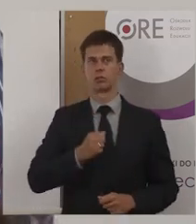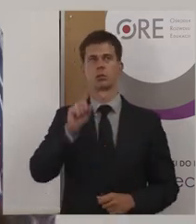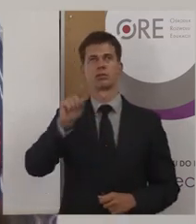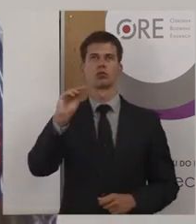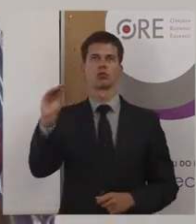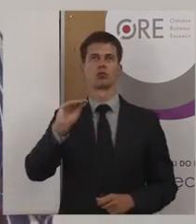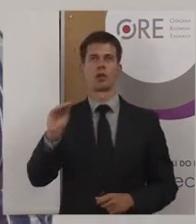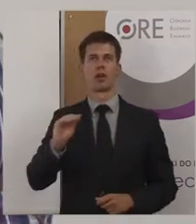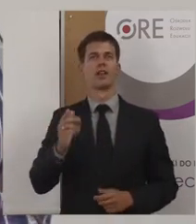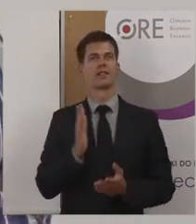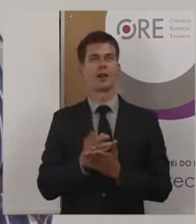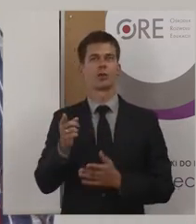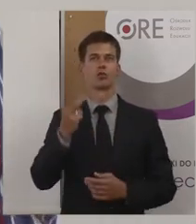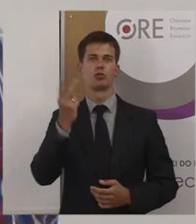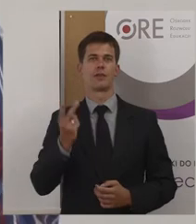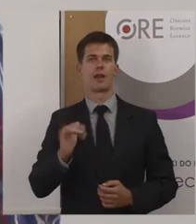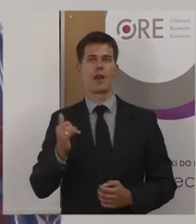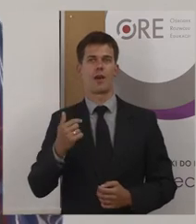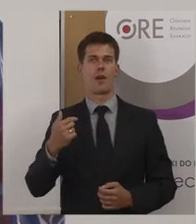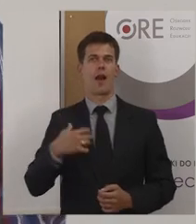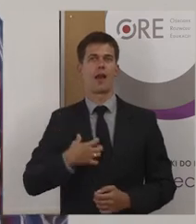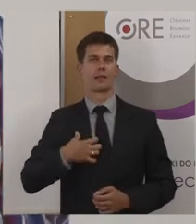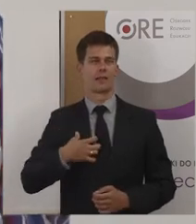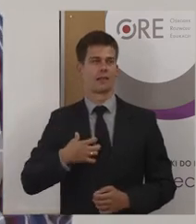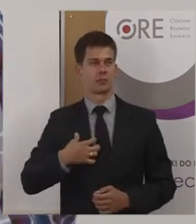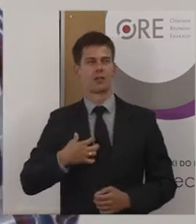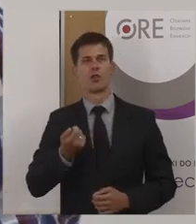po angielsku, więc czytnik ekranowy odczytuje to dość śmiesznie.